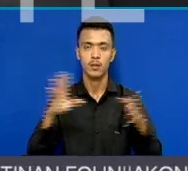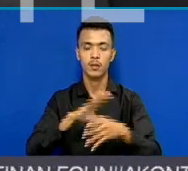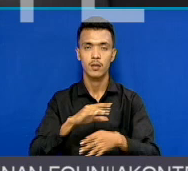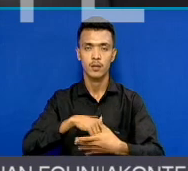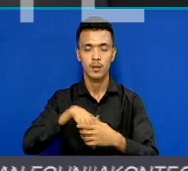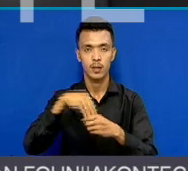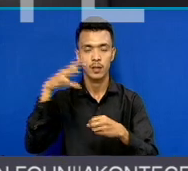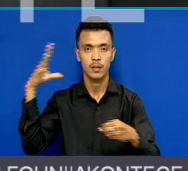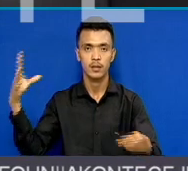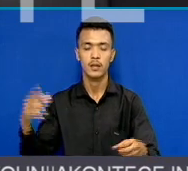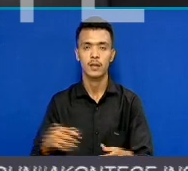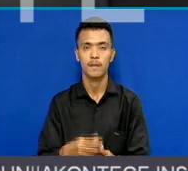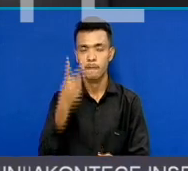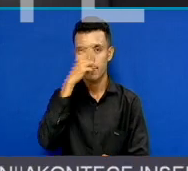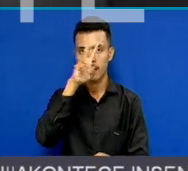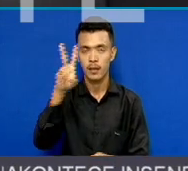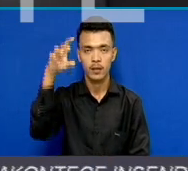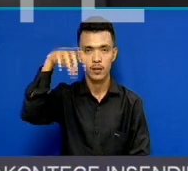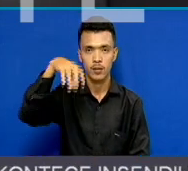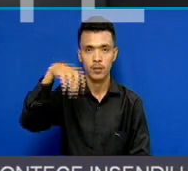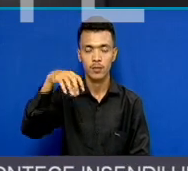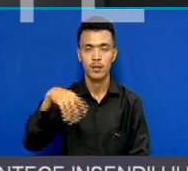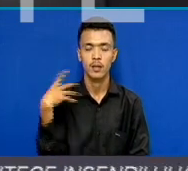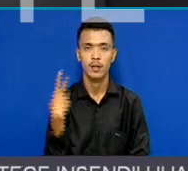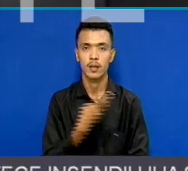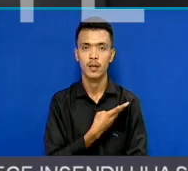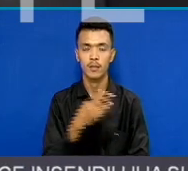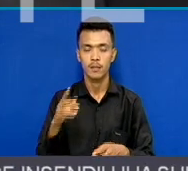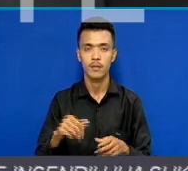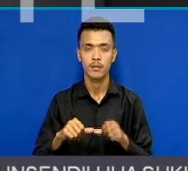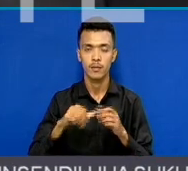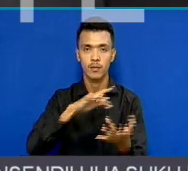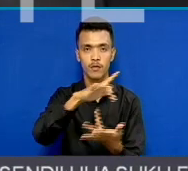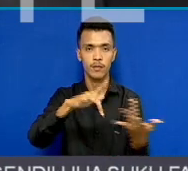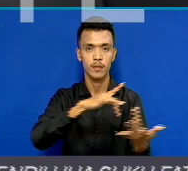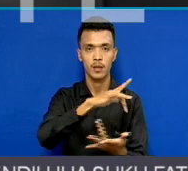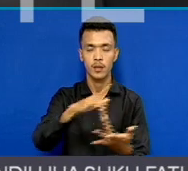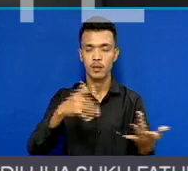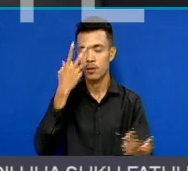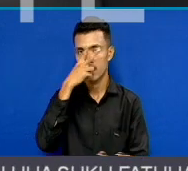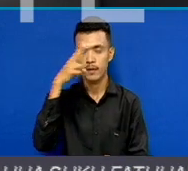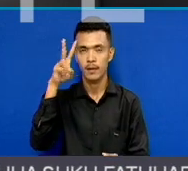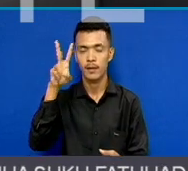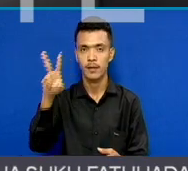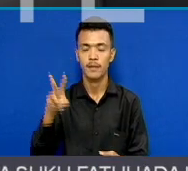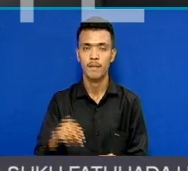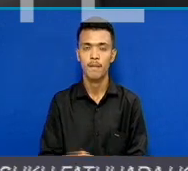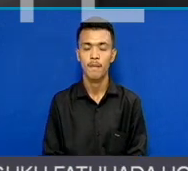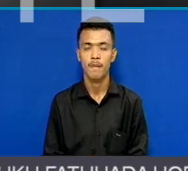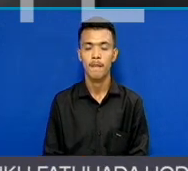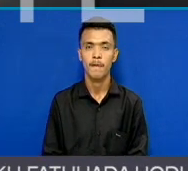hasai hutan kita reh kon udang bot amil muslah hari kata udang bela bot mus mota la la la kuah